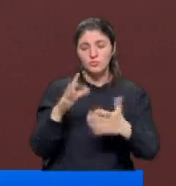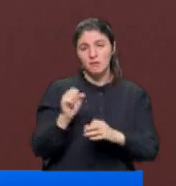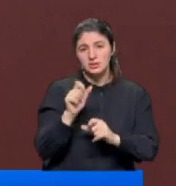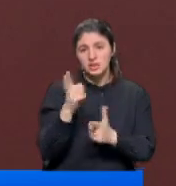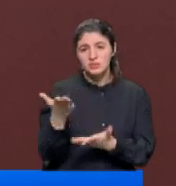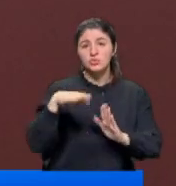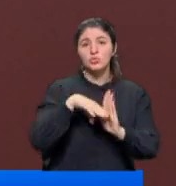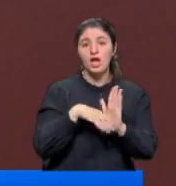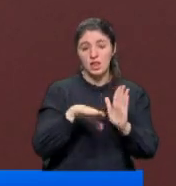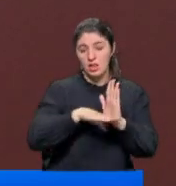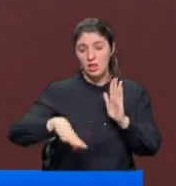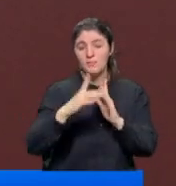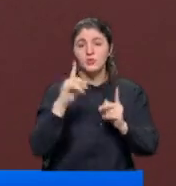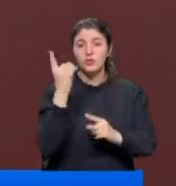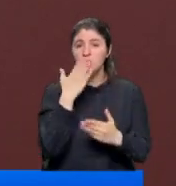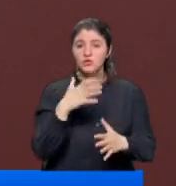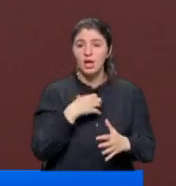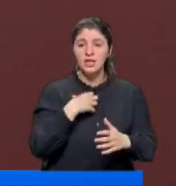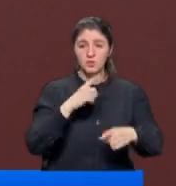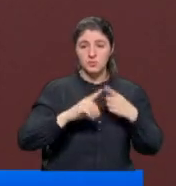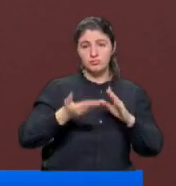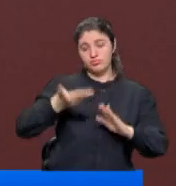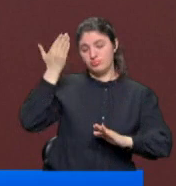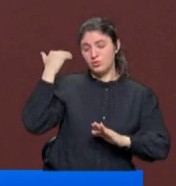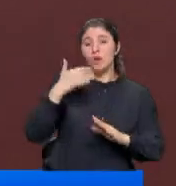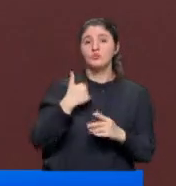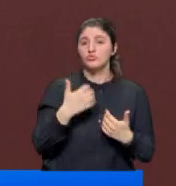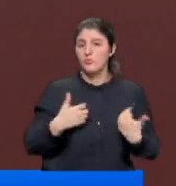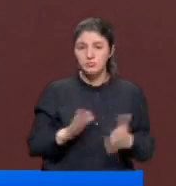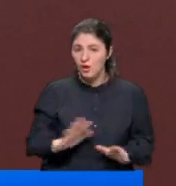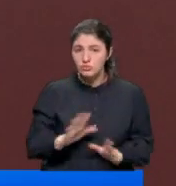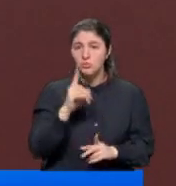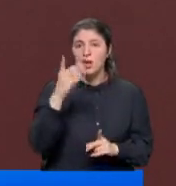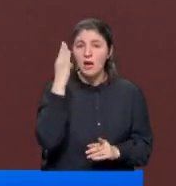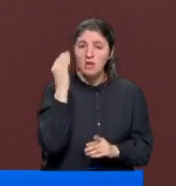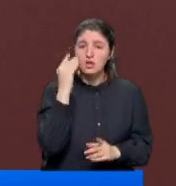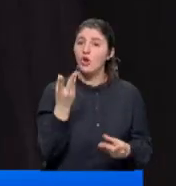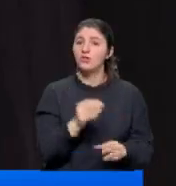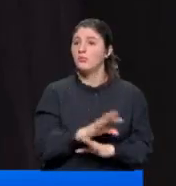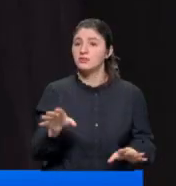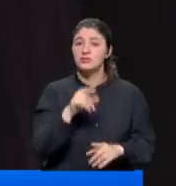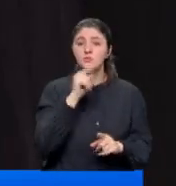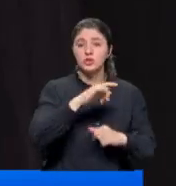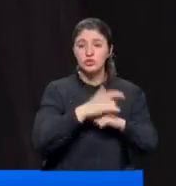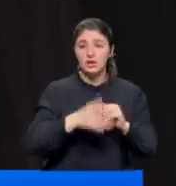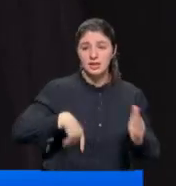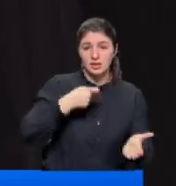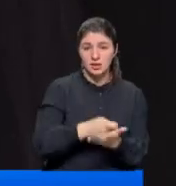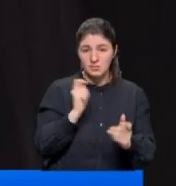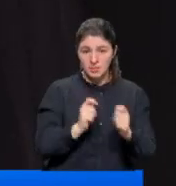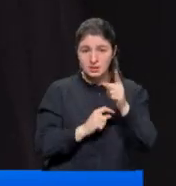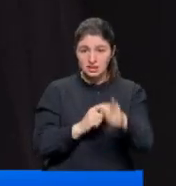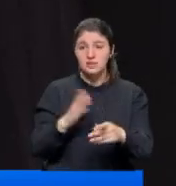gerekir. Kural bazlı bir yönetim yok. Kendi bürokrasimize de zaten güvenmiyoruz. Böyle bir anlayış olamaz. Bu ülkeye yatırım